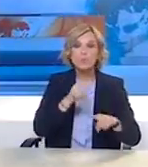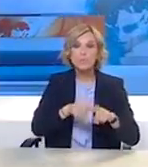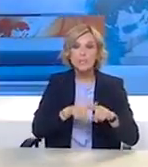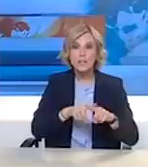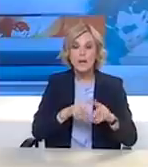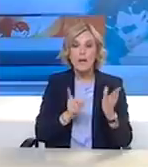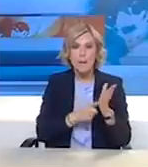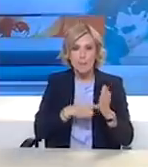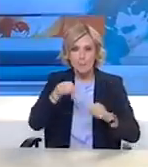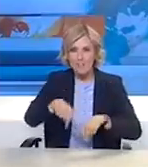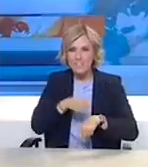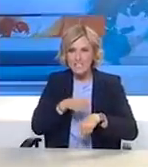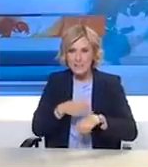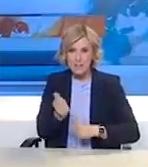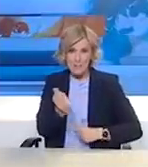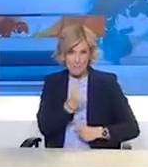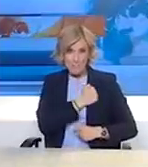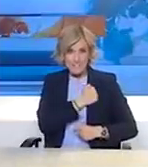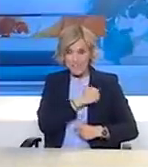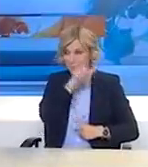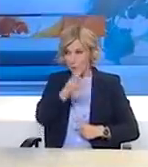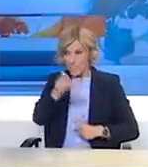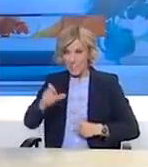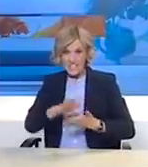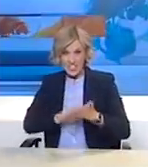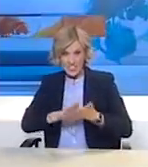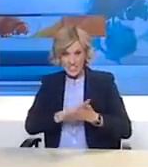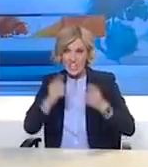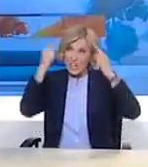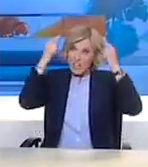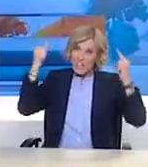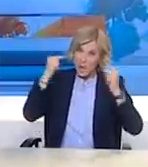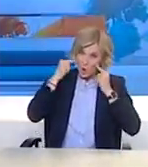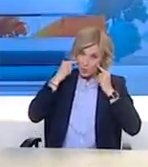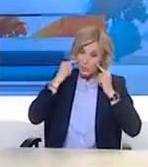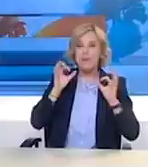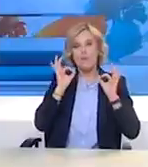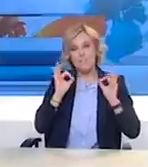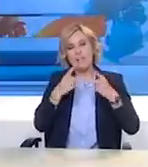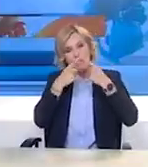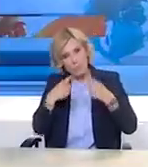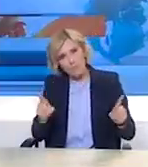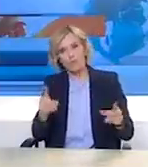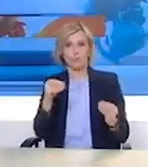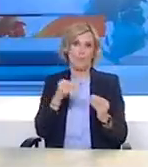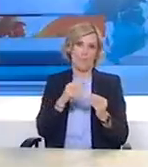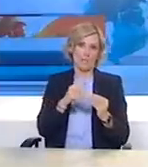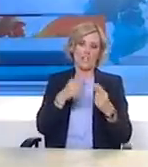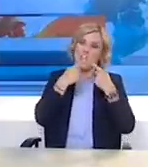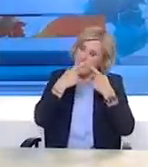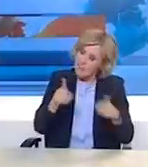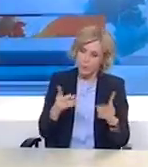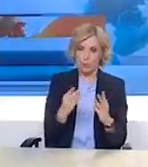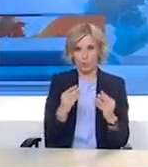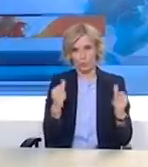πίστη μας με τον μοναδικό τρόπο που ξέρουμε στο σπίτι μας. Είναι ένα διαφορετικό Πάσχα, είναι μια ιδιαίτερη κατάσταση, αλλά νομίζω